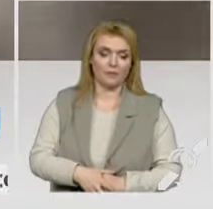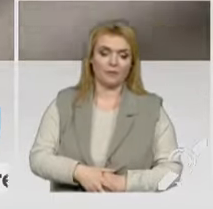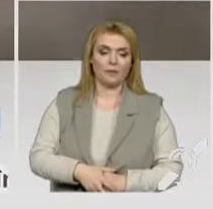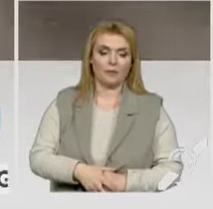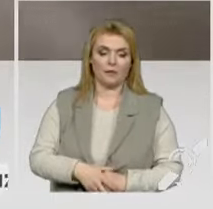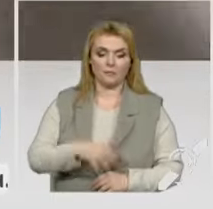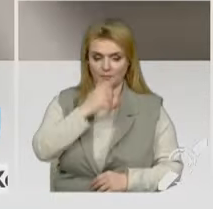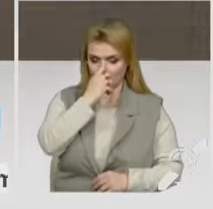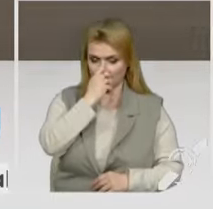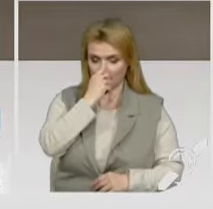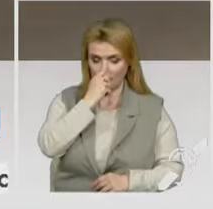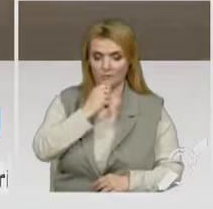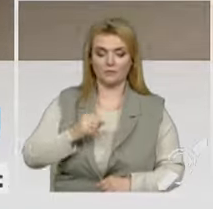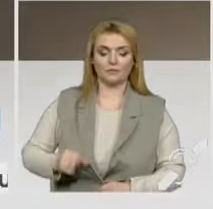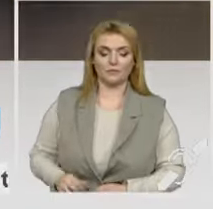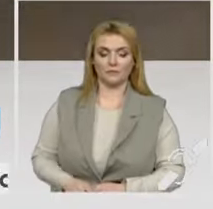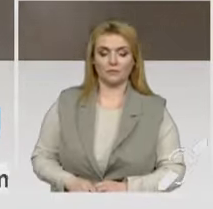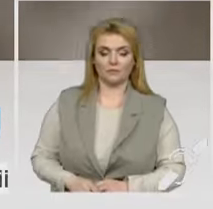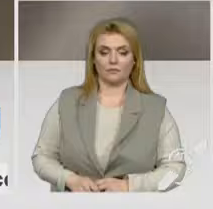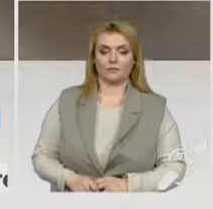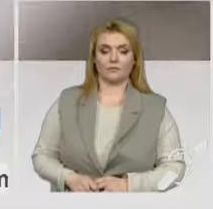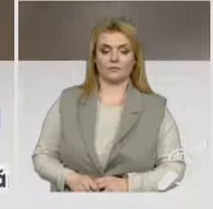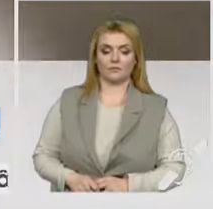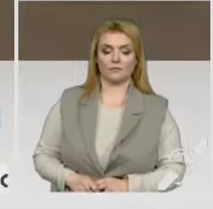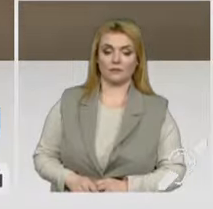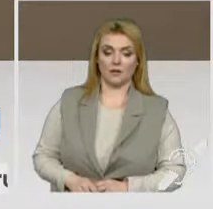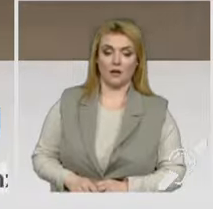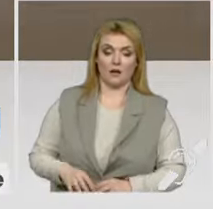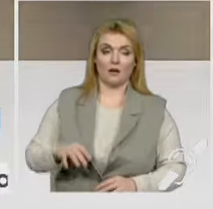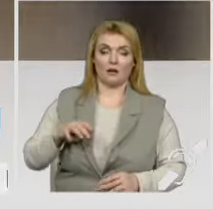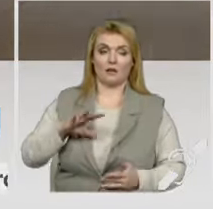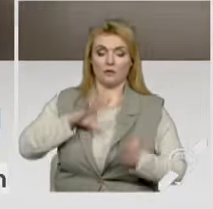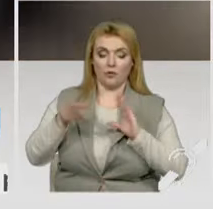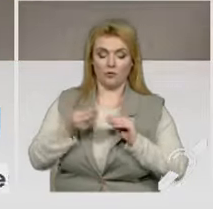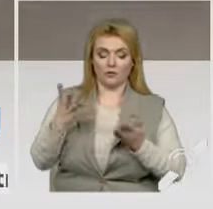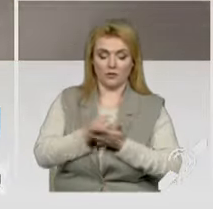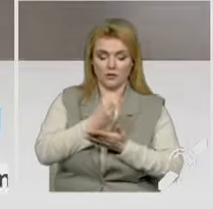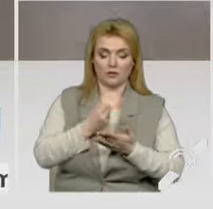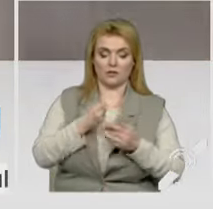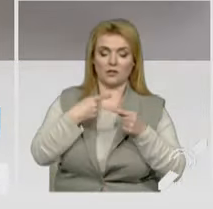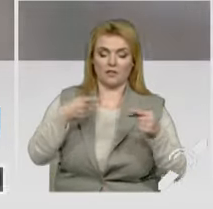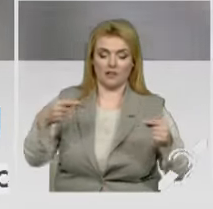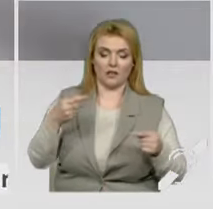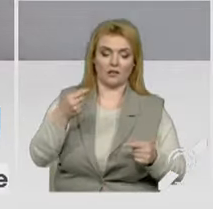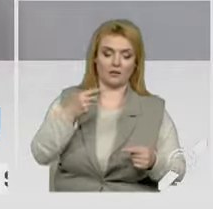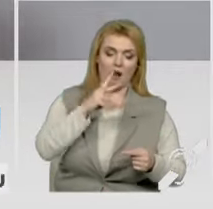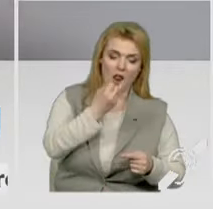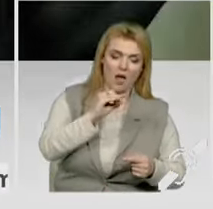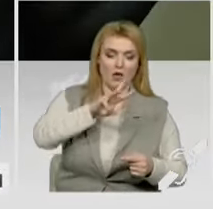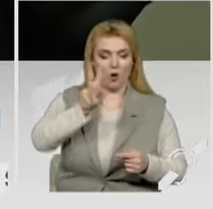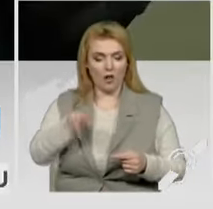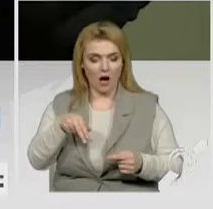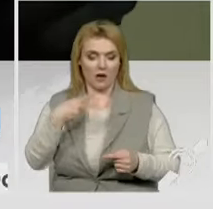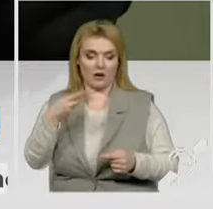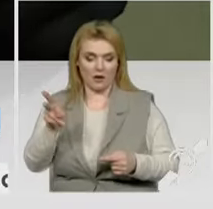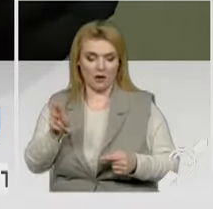cadrul Inspectoratelor pentru Protecția Mediului din țară. Fiind astfel ridicate mijloace financiare în diferite valută, în suma cumulativă de